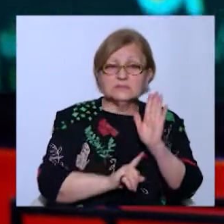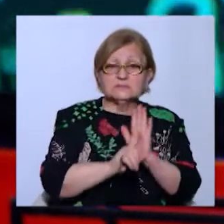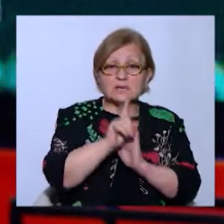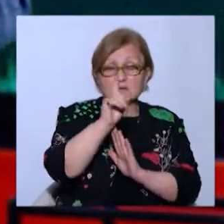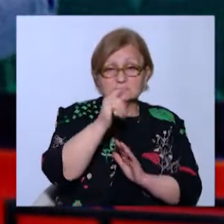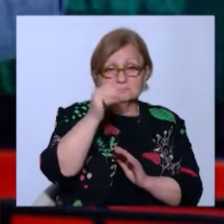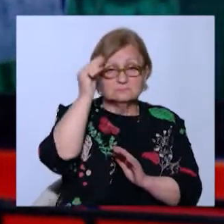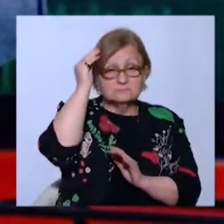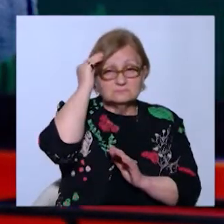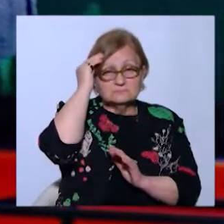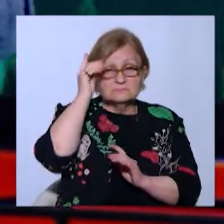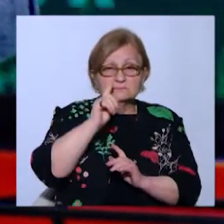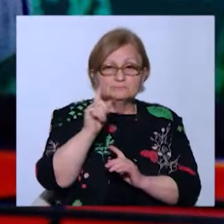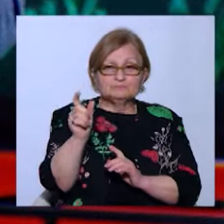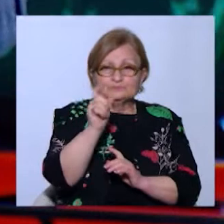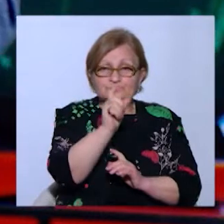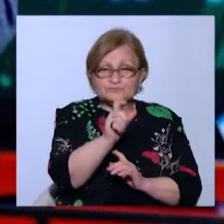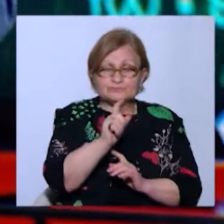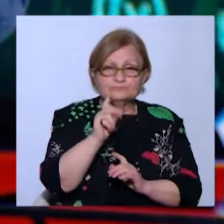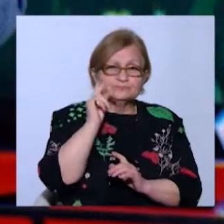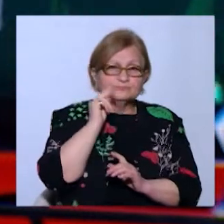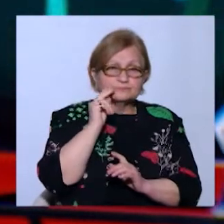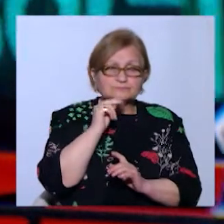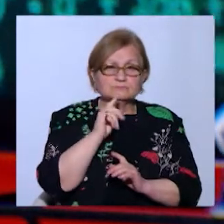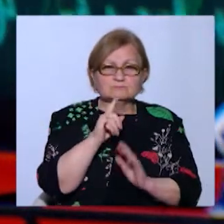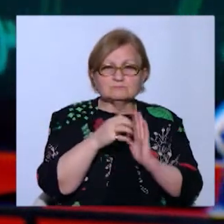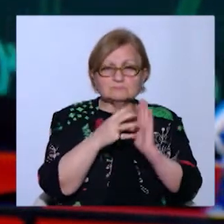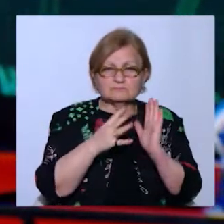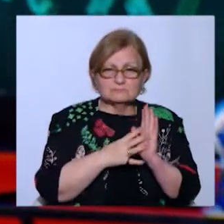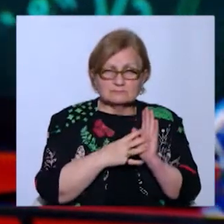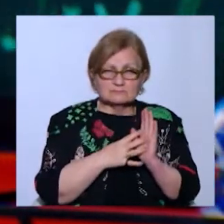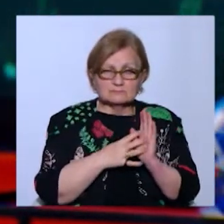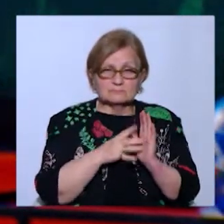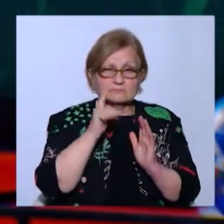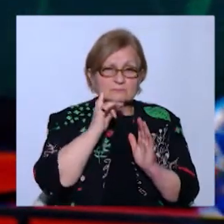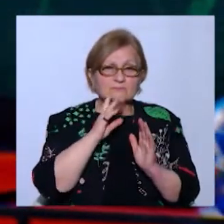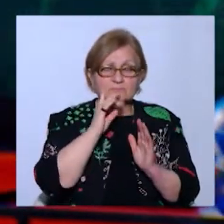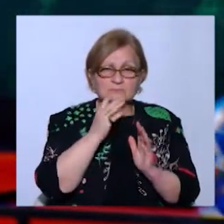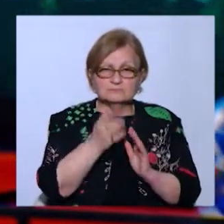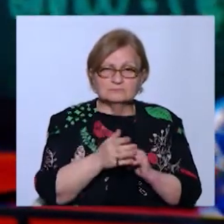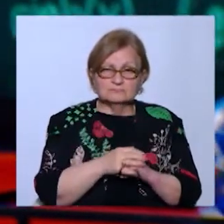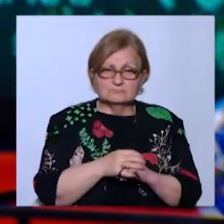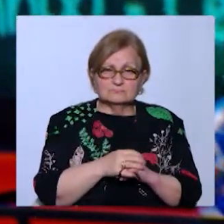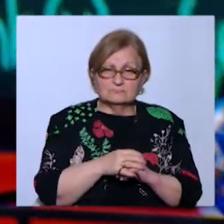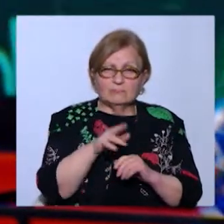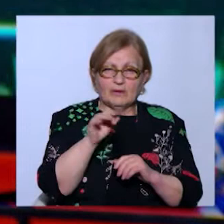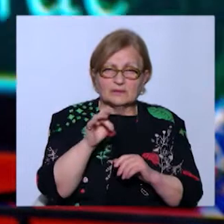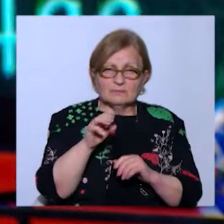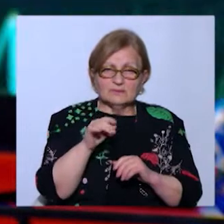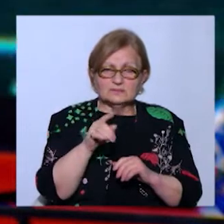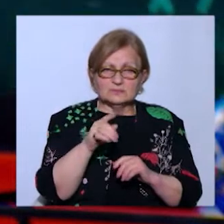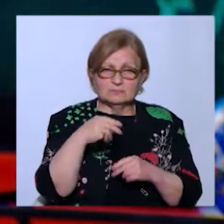წარმოიდგინეთ, რომ ეს არ რაღაც კონკრეტული რიცხვია, მაგალითად რაღაც 19 და სანამ პარამეტრი ამის